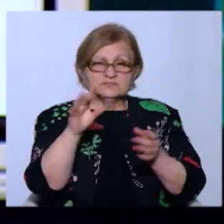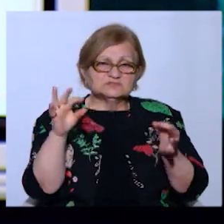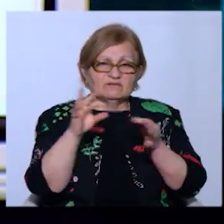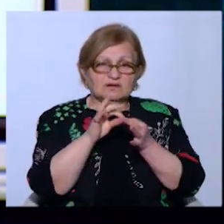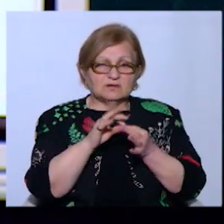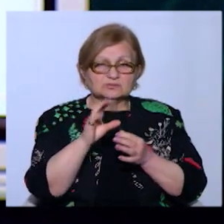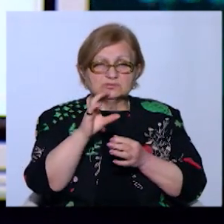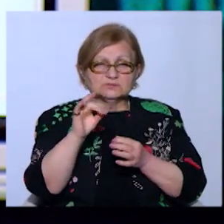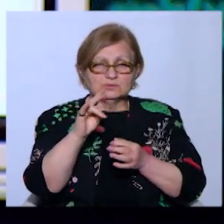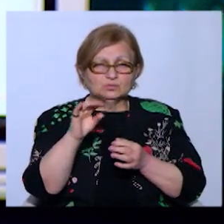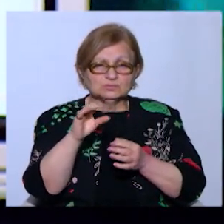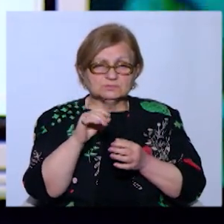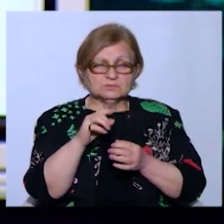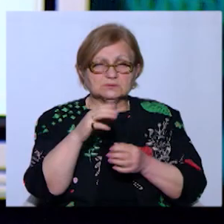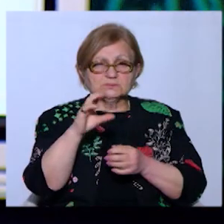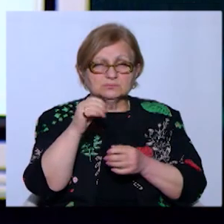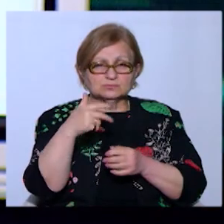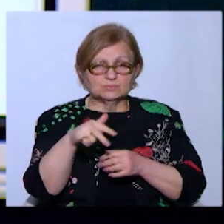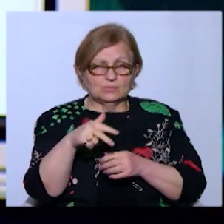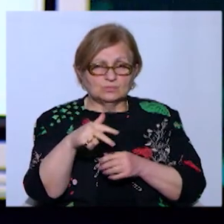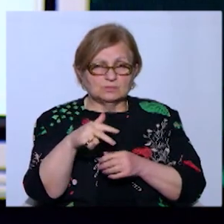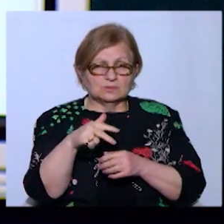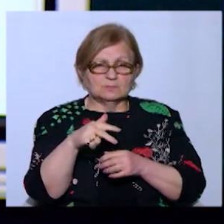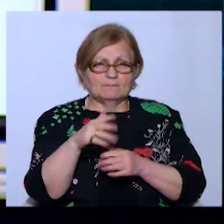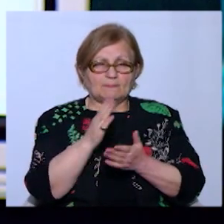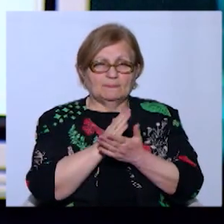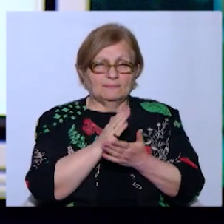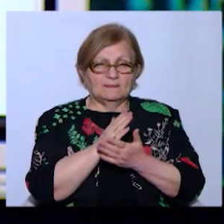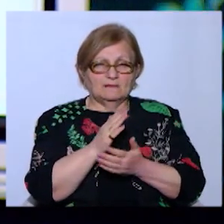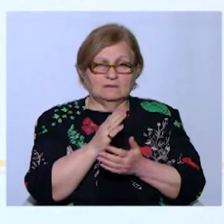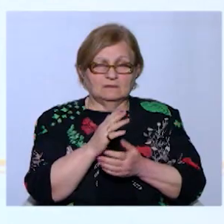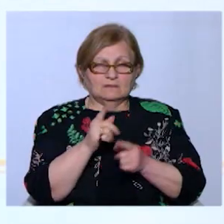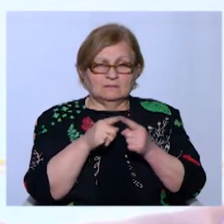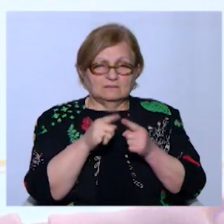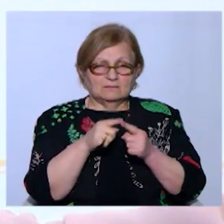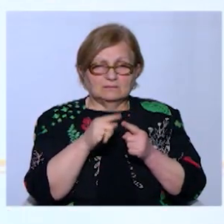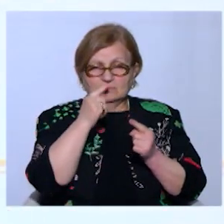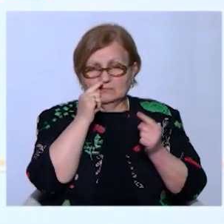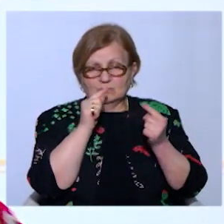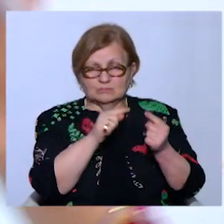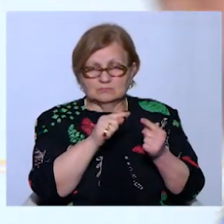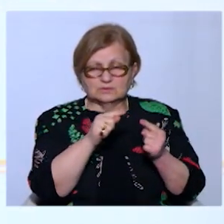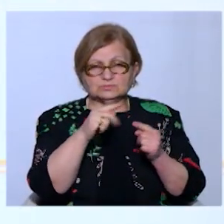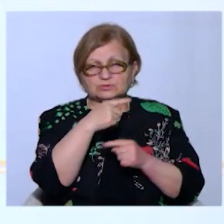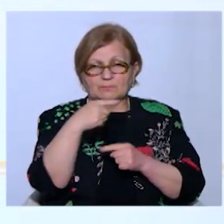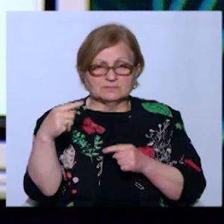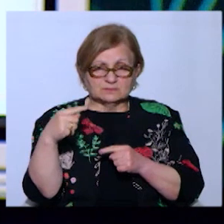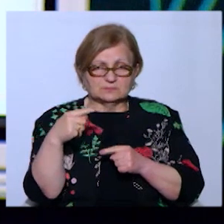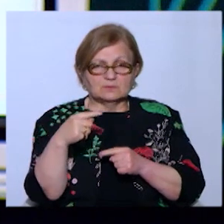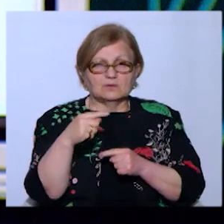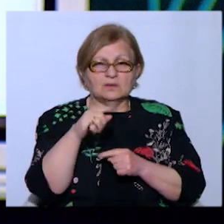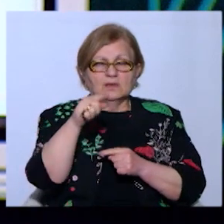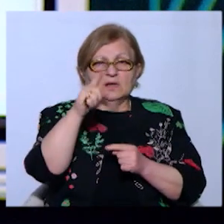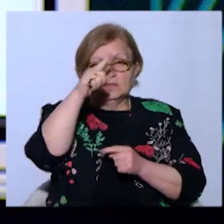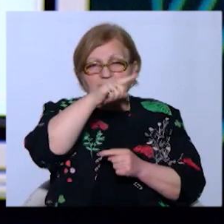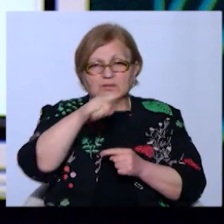ეს ყველაფერი და რა იქნება. სინუს 30 გრადუსი არის, სინუსი კუთხის არის მოპირდაპირე კათეტის შეფარდებული ჰიპოტენუზასთან,